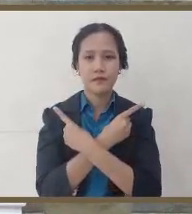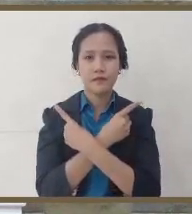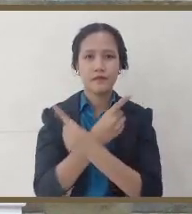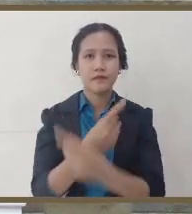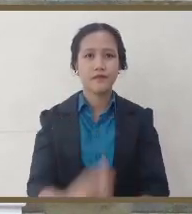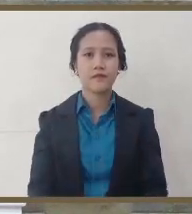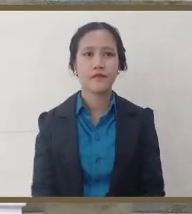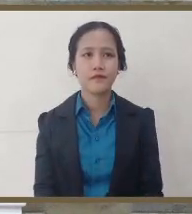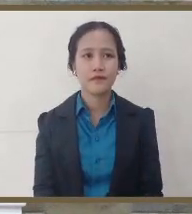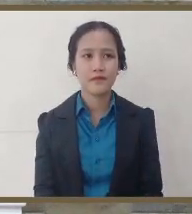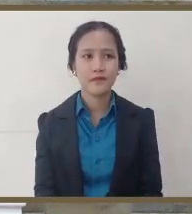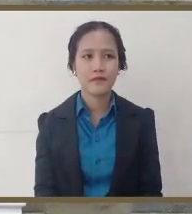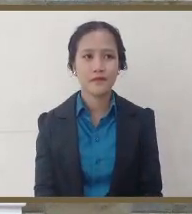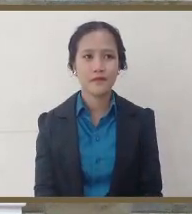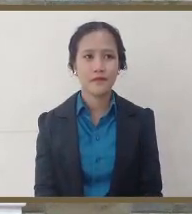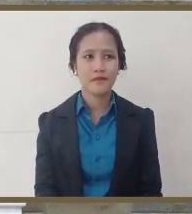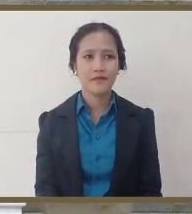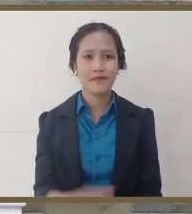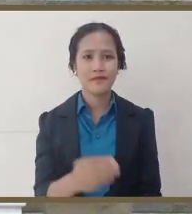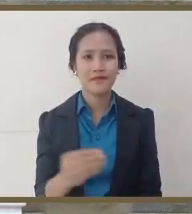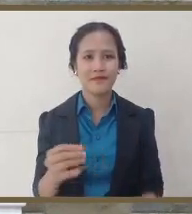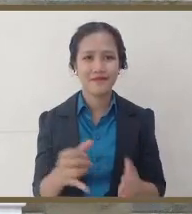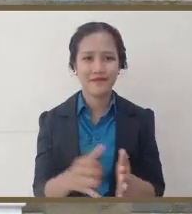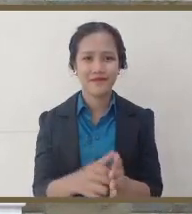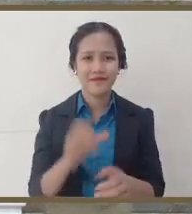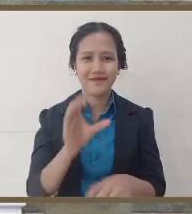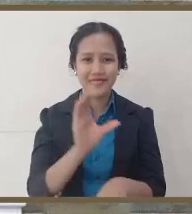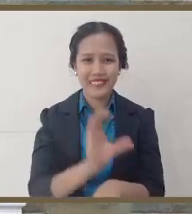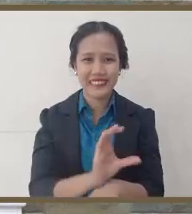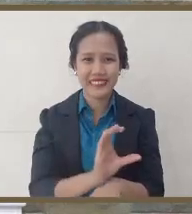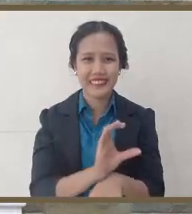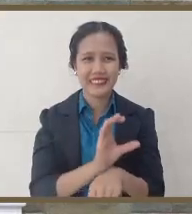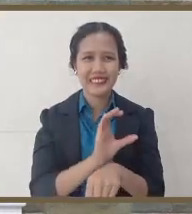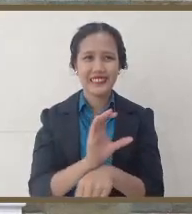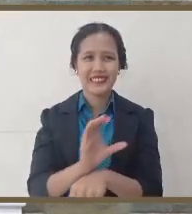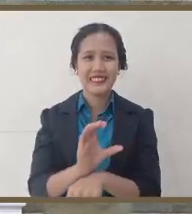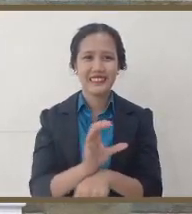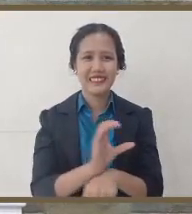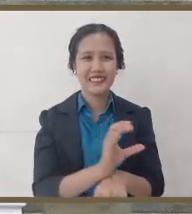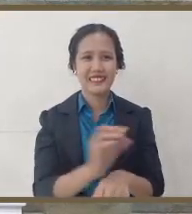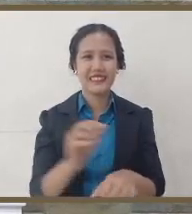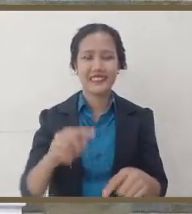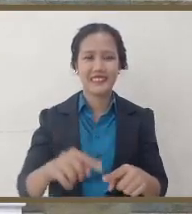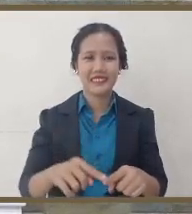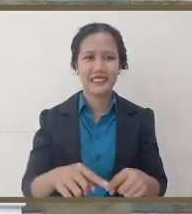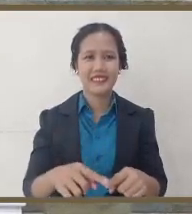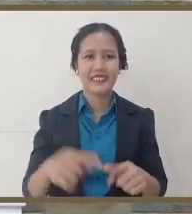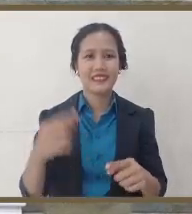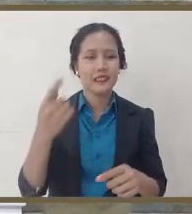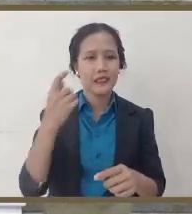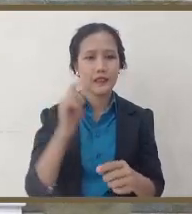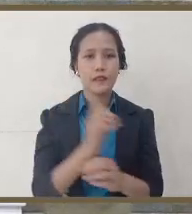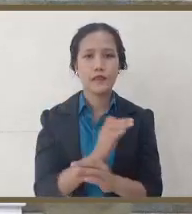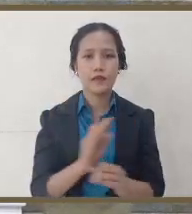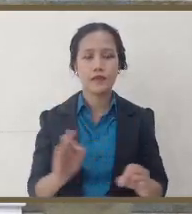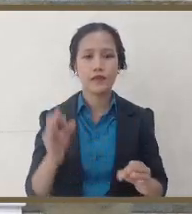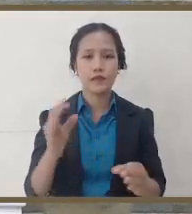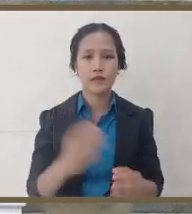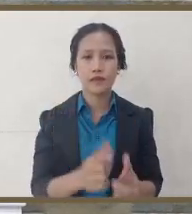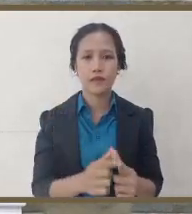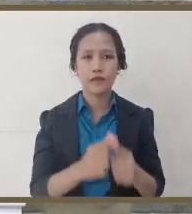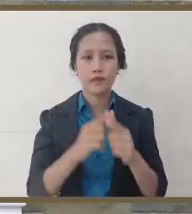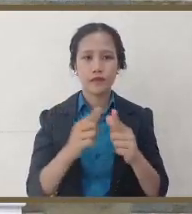mahal. Ang baptis na simbahan ay banal at dalisay, dakila